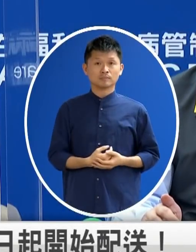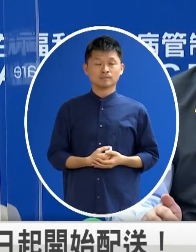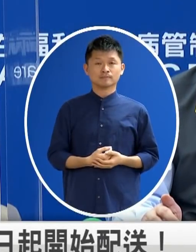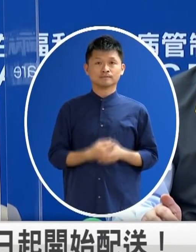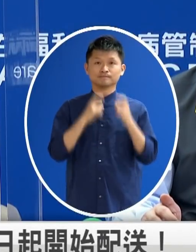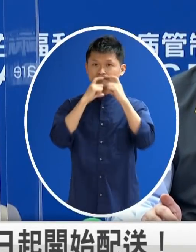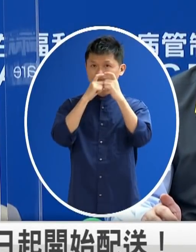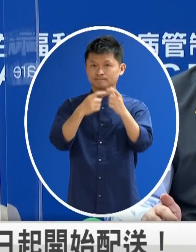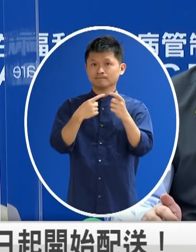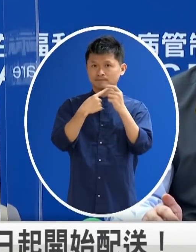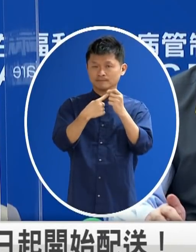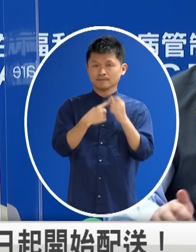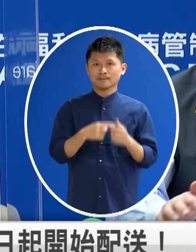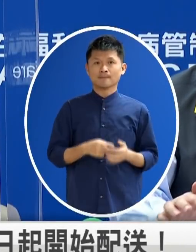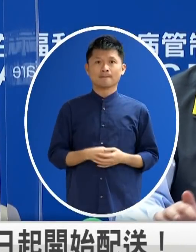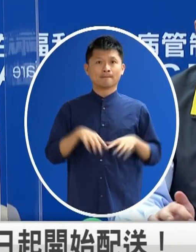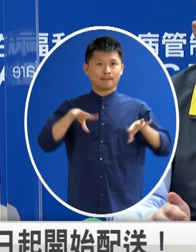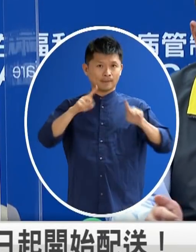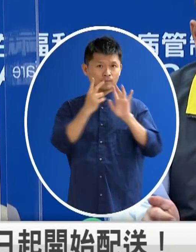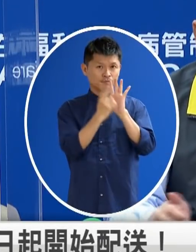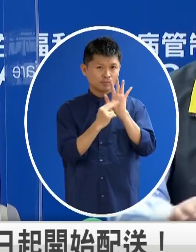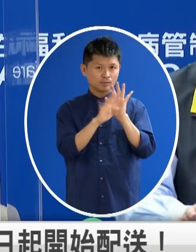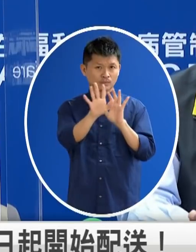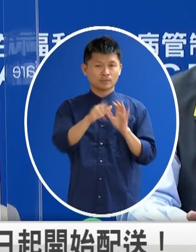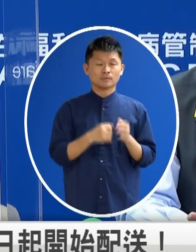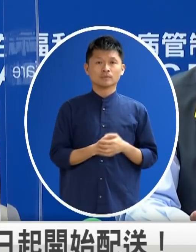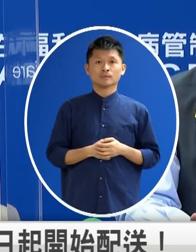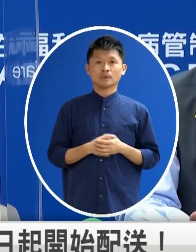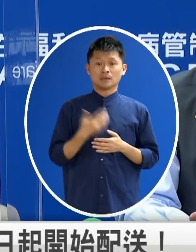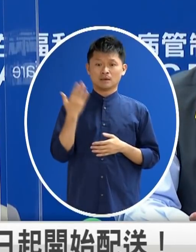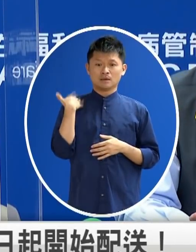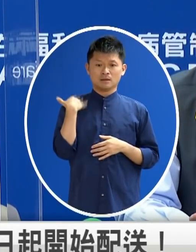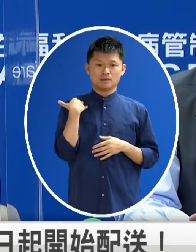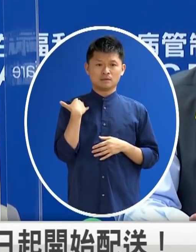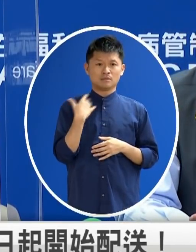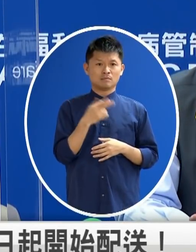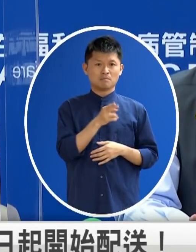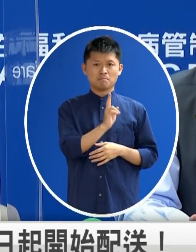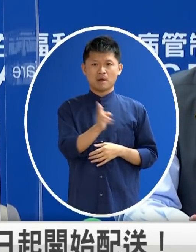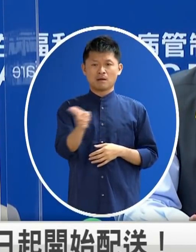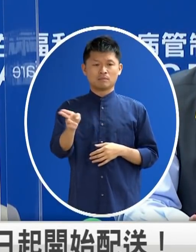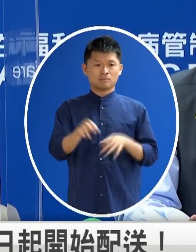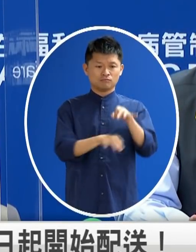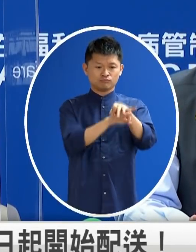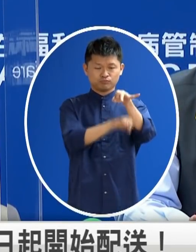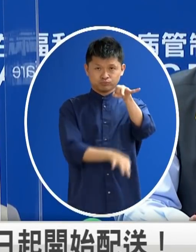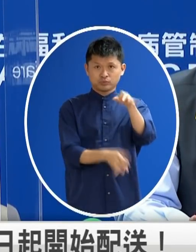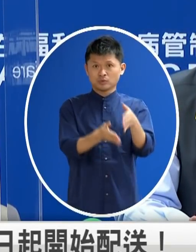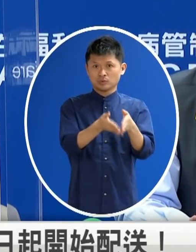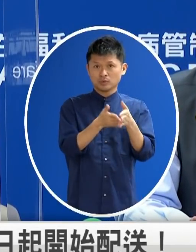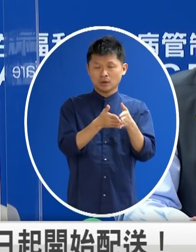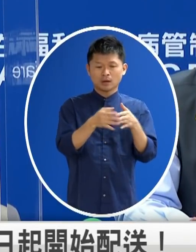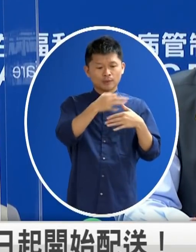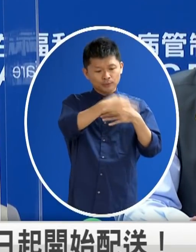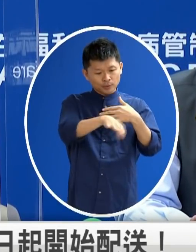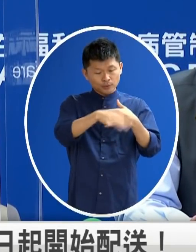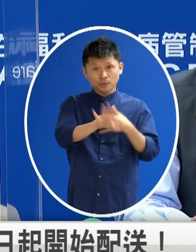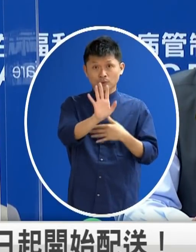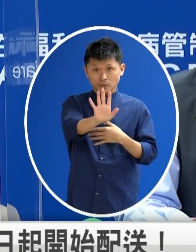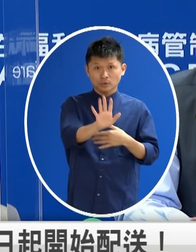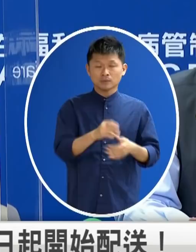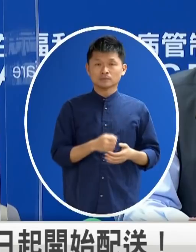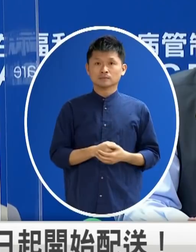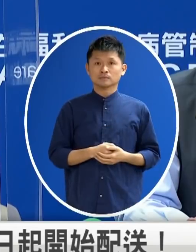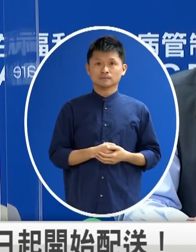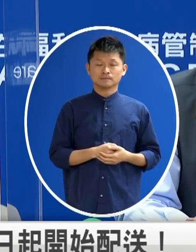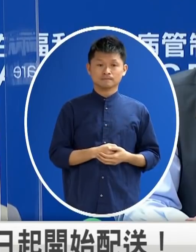第一个，这刚才我也讲，一开始讲过说哈，在以前在造册的时候，哈是有可能有一些遗漏哈，所以我们在